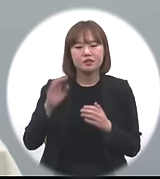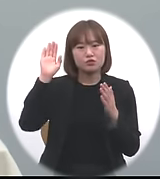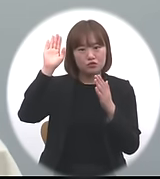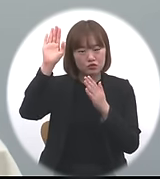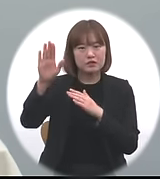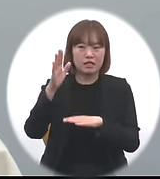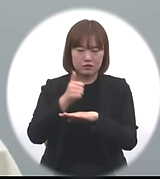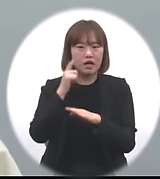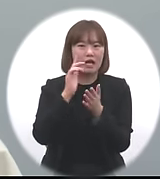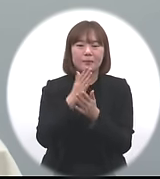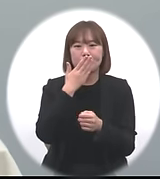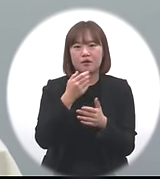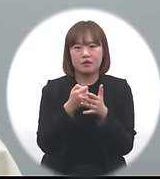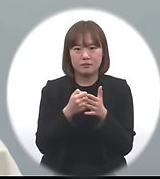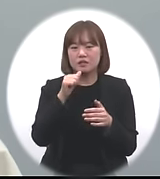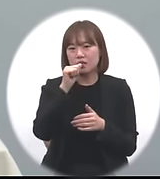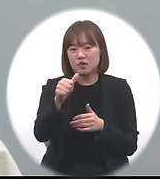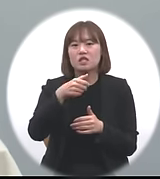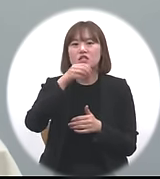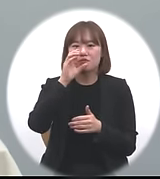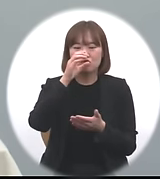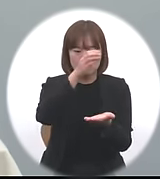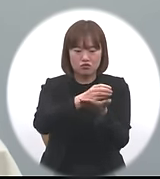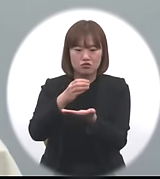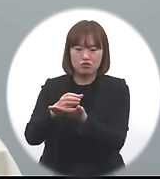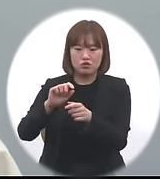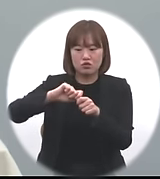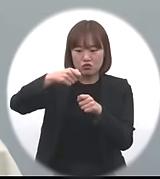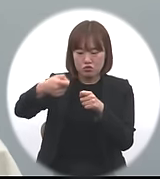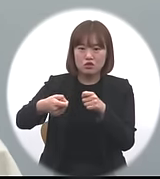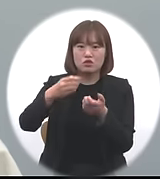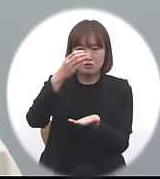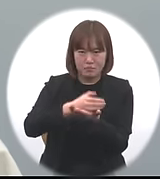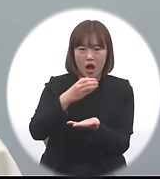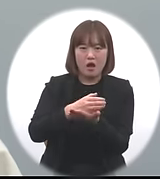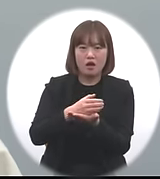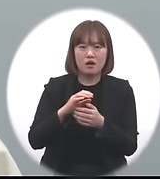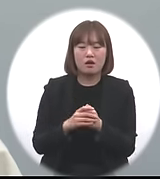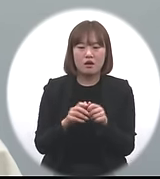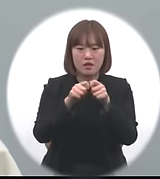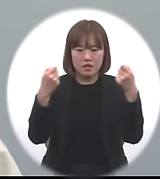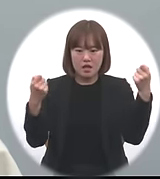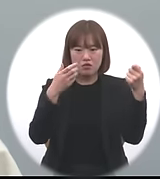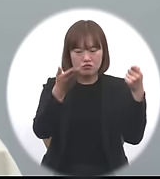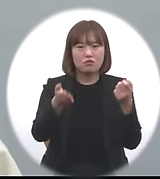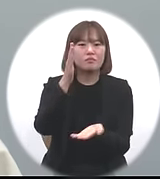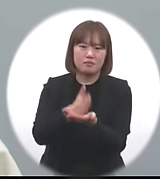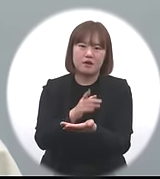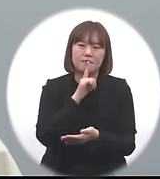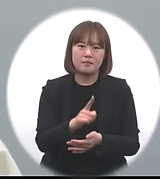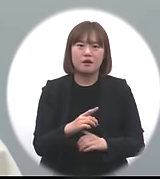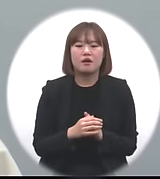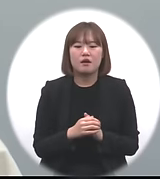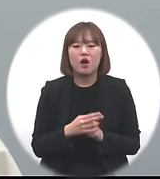거죠. 중고등학교 가서도 충분히 사 먹습니다. 그러니까 애들 키우는 집에는 절대로 음료수병이, 뚜껑 따서 먹을 수 있는